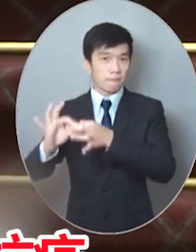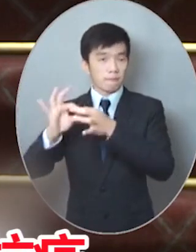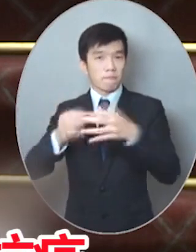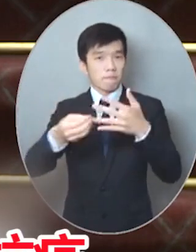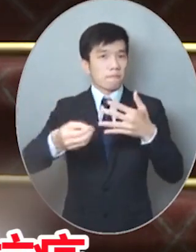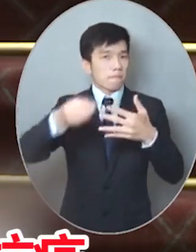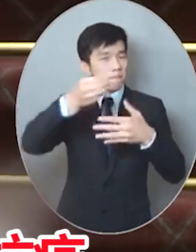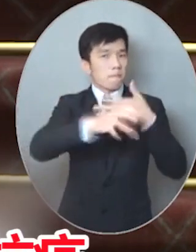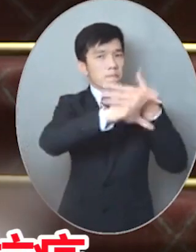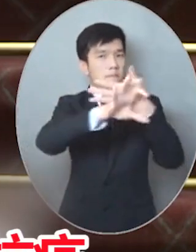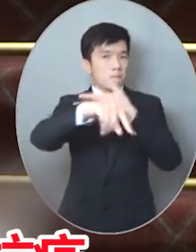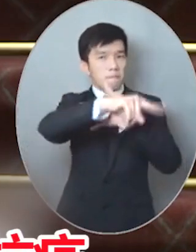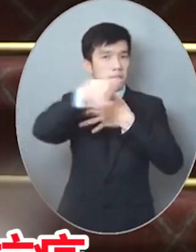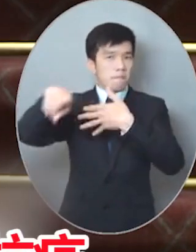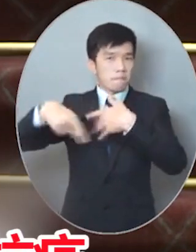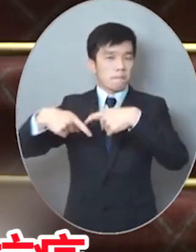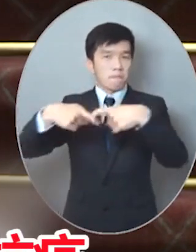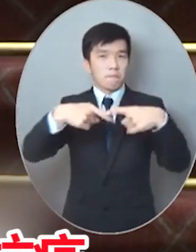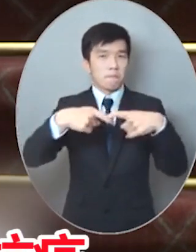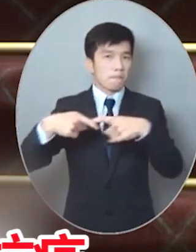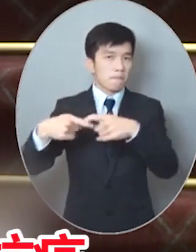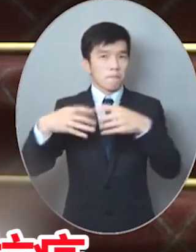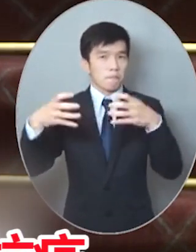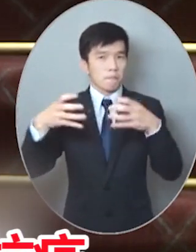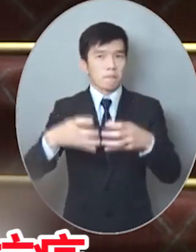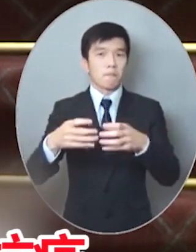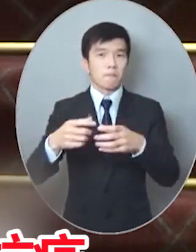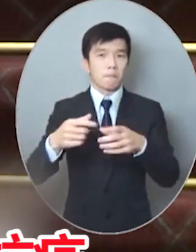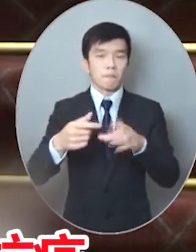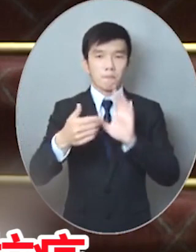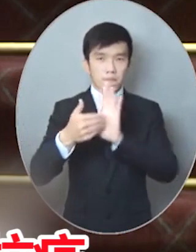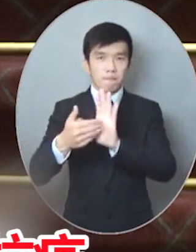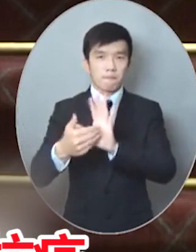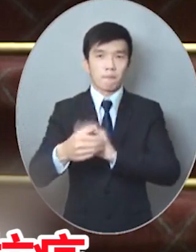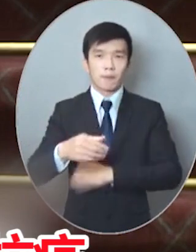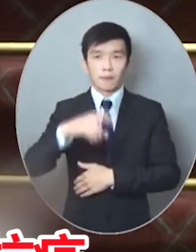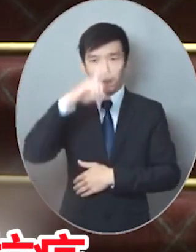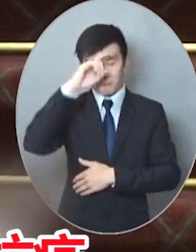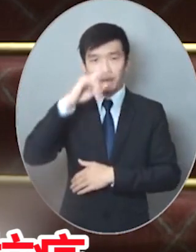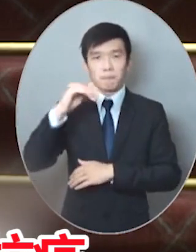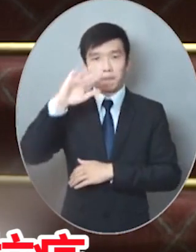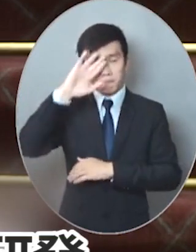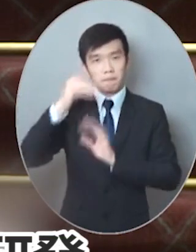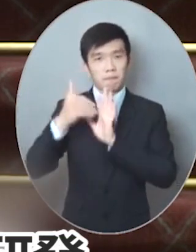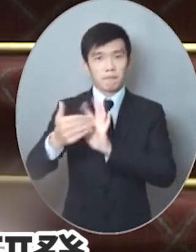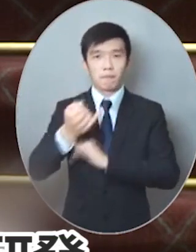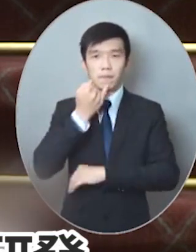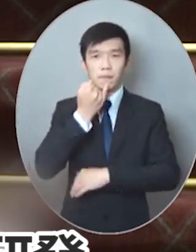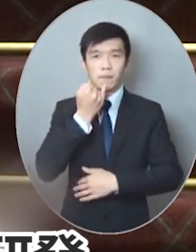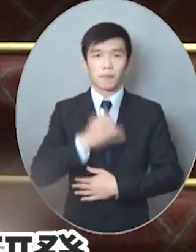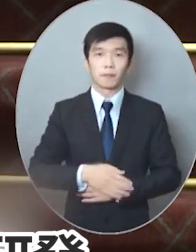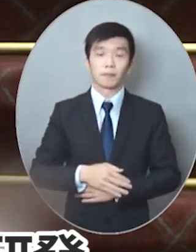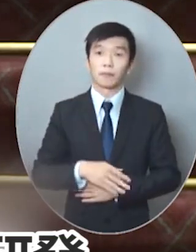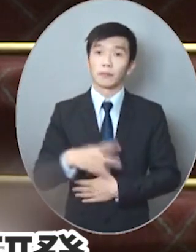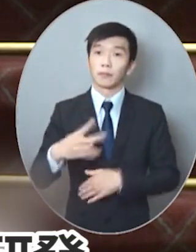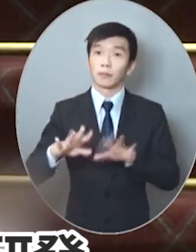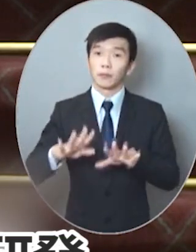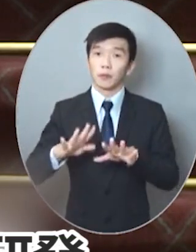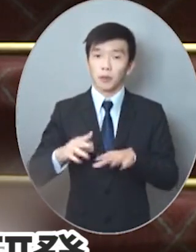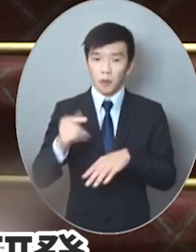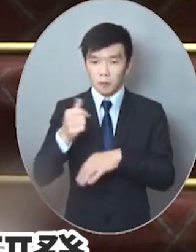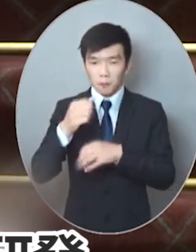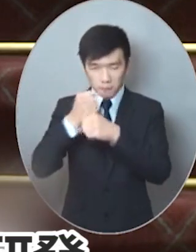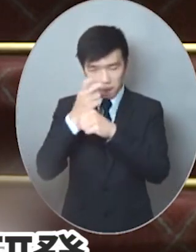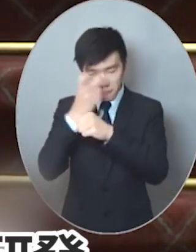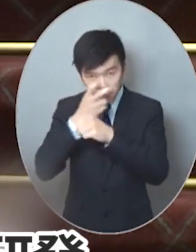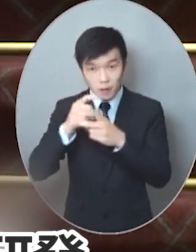国家一同做区域联防全面抗疫。现在不论是快筛疫苗